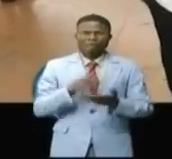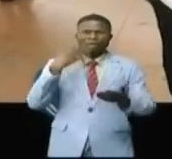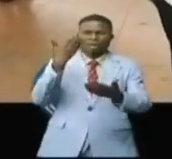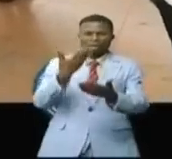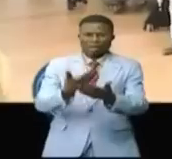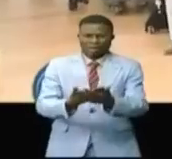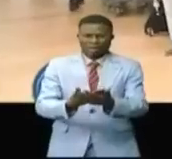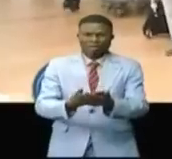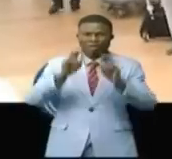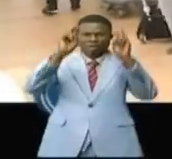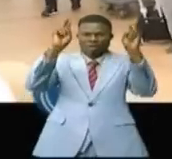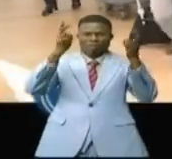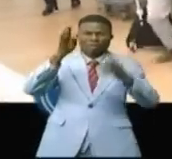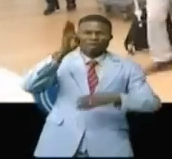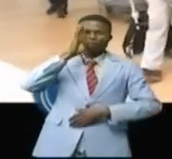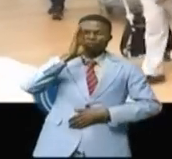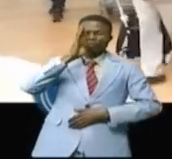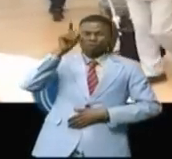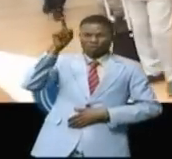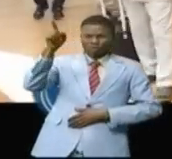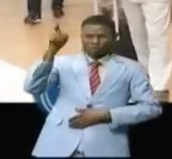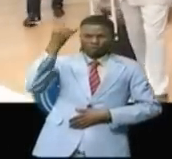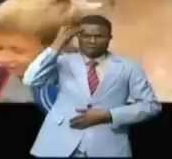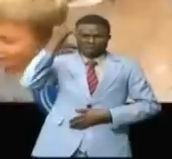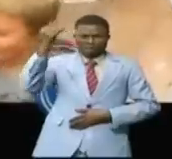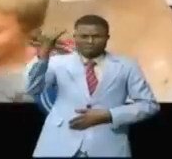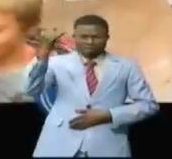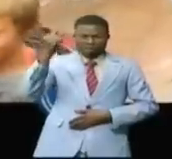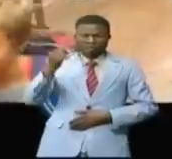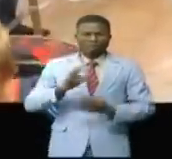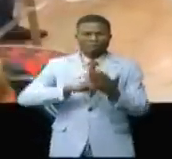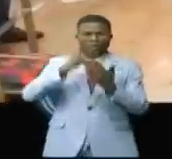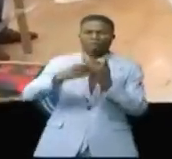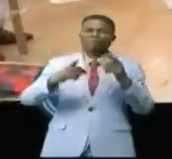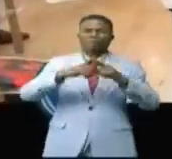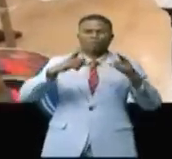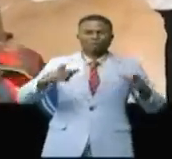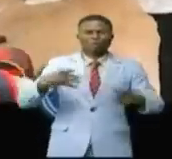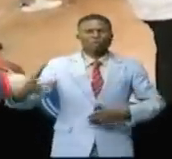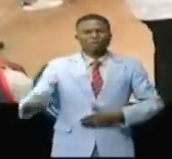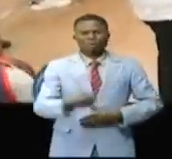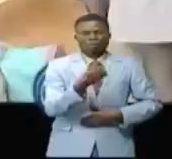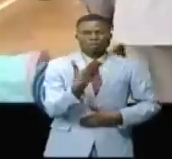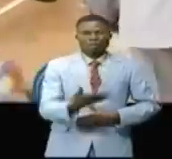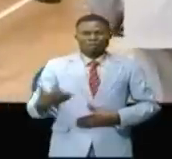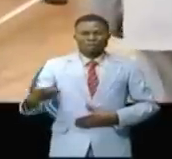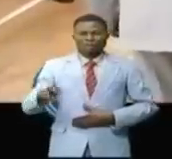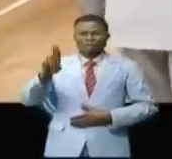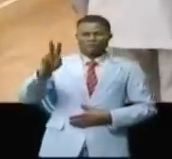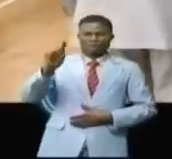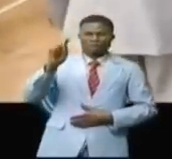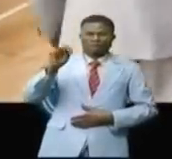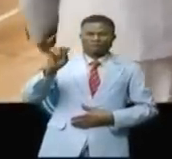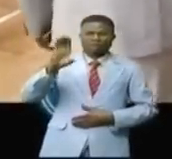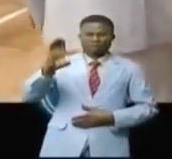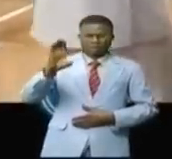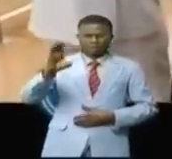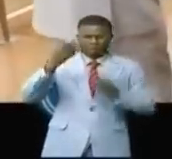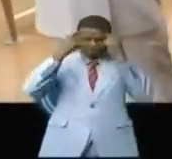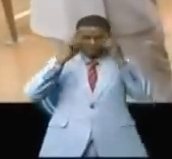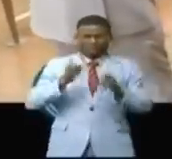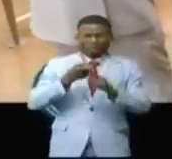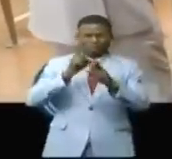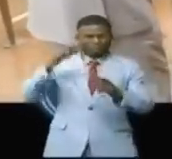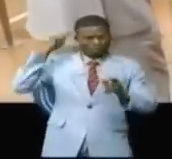en belgique dans lé cadre du vaste programme de rééquipement de la chaîne nationale telle que décidée par le gouvernement